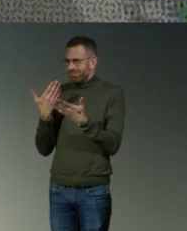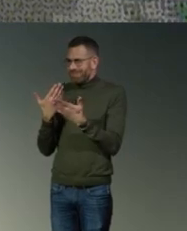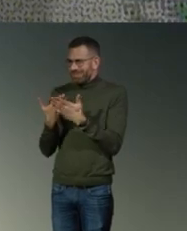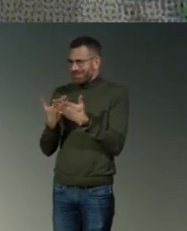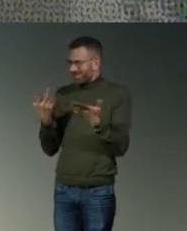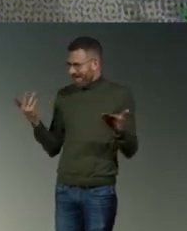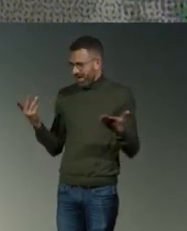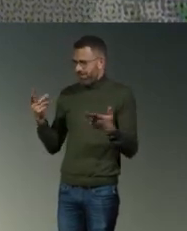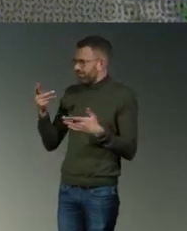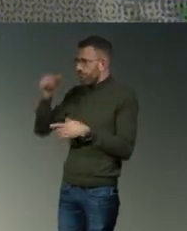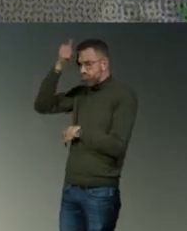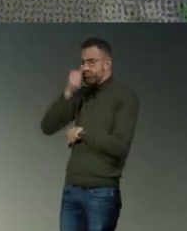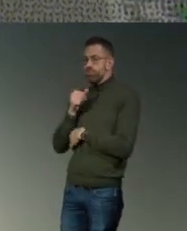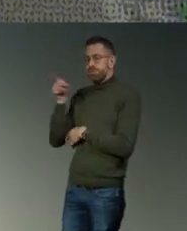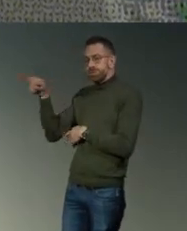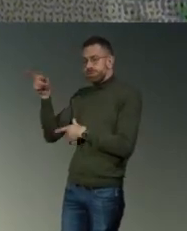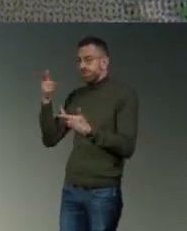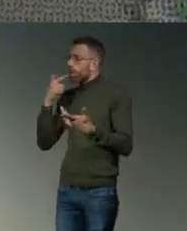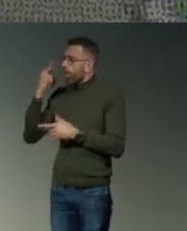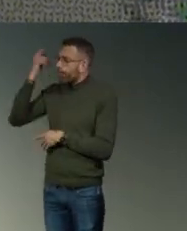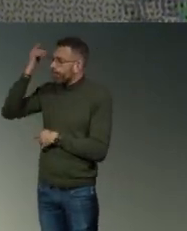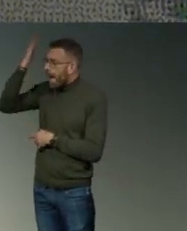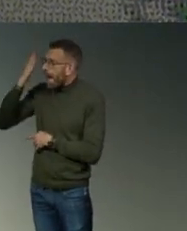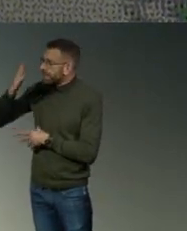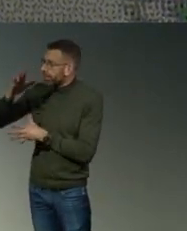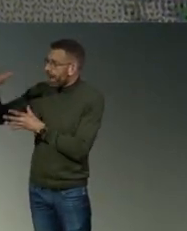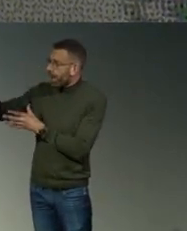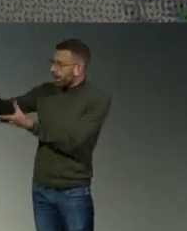musée fait de l'animal en objet?